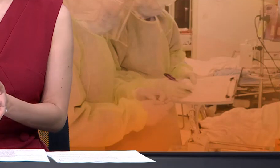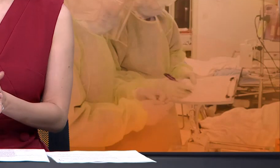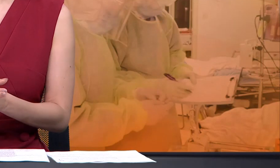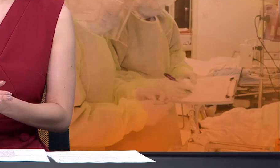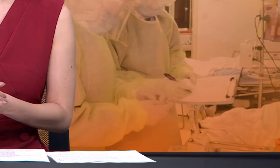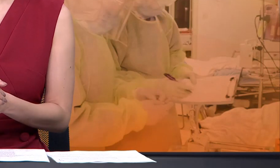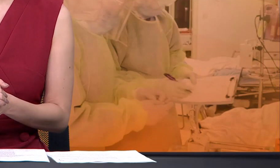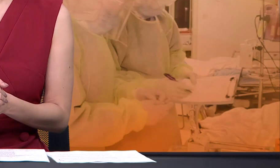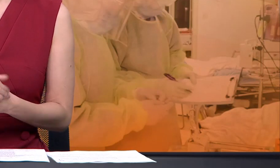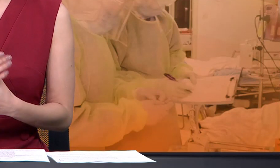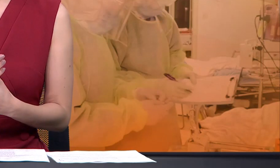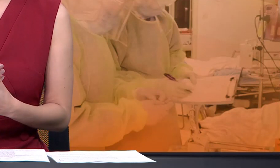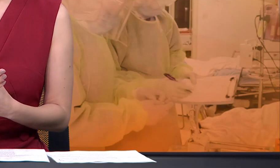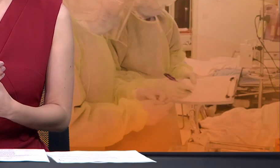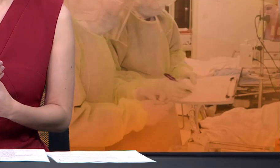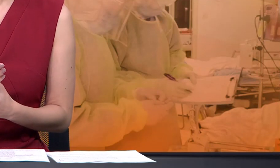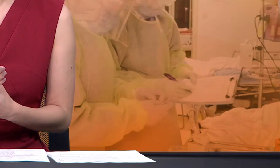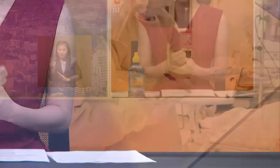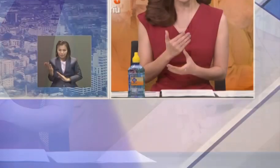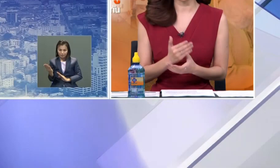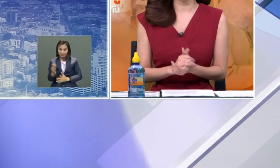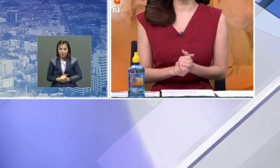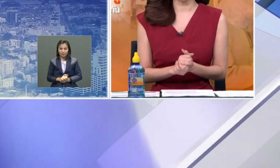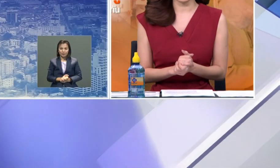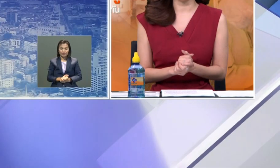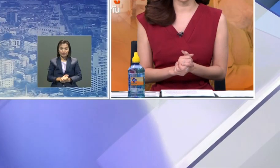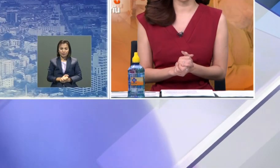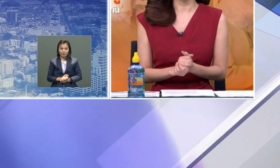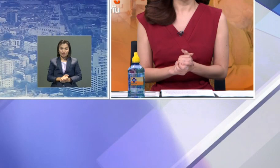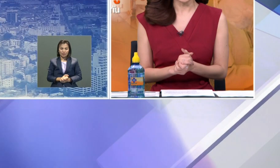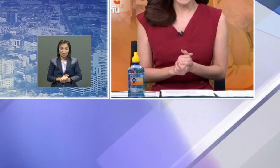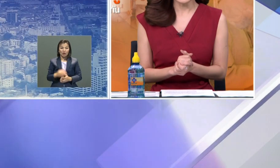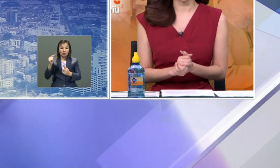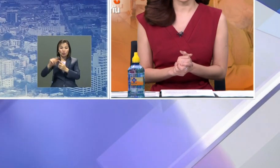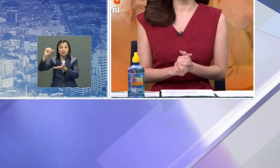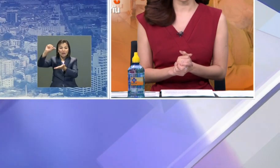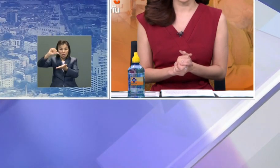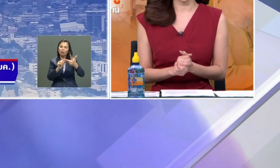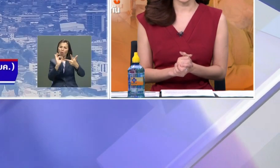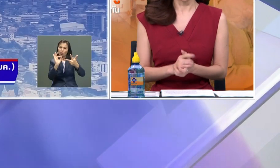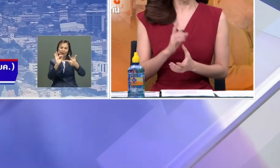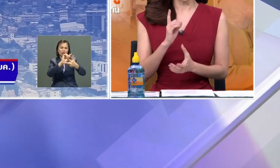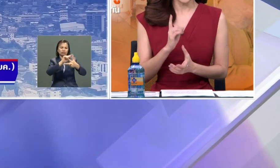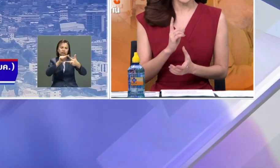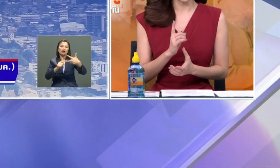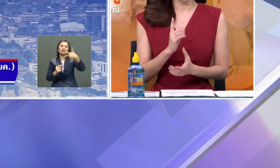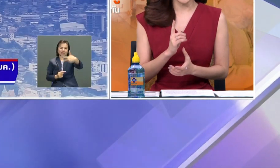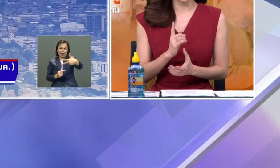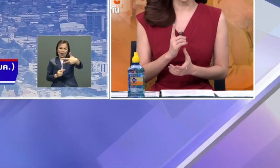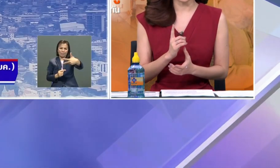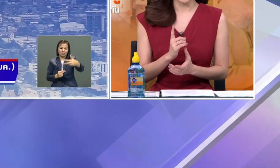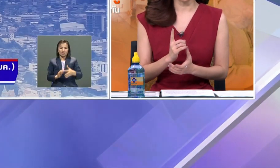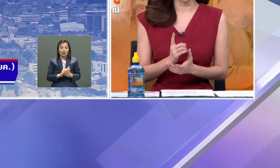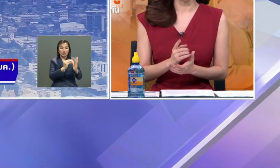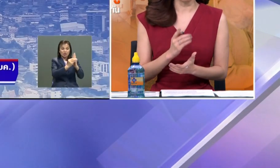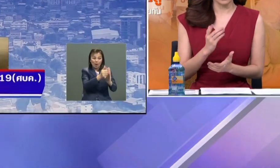วันนี้กระทรวงสาธารณสุขได้แถลงพบผู้ติดเชื้อรายใหม่เพิ่ม29รายค่ะแต่ตัวเลขที่น่าส